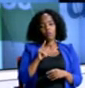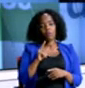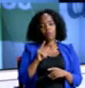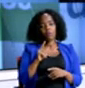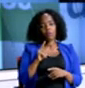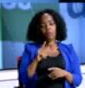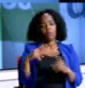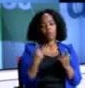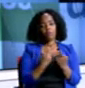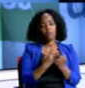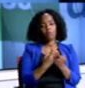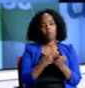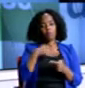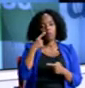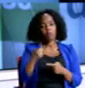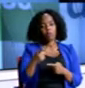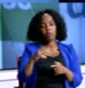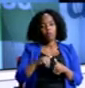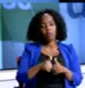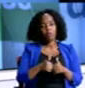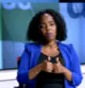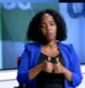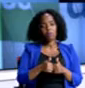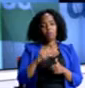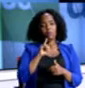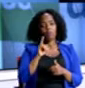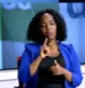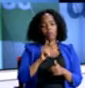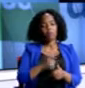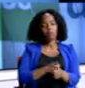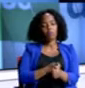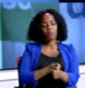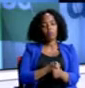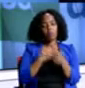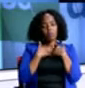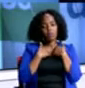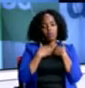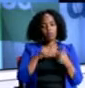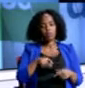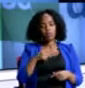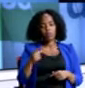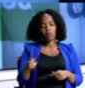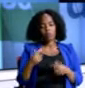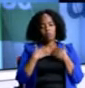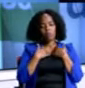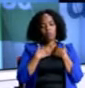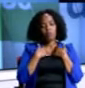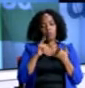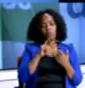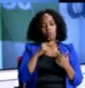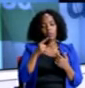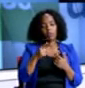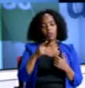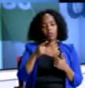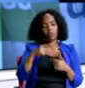wal ulkuna metre namot sano fan awisisa mal fakkata sodan hawas brajru malida sodan kana ho akamin